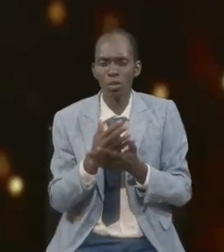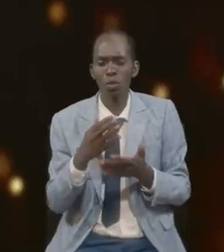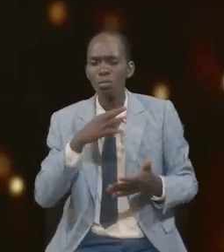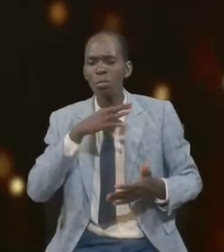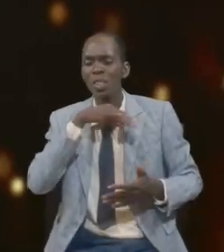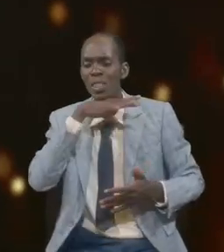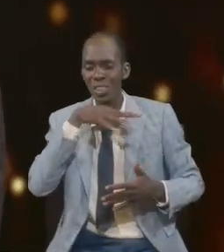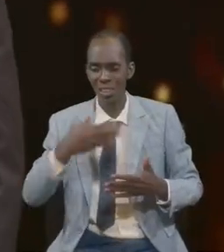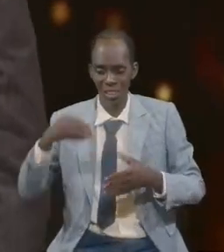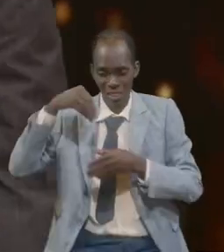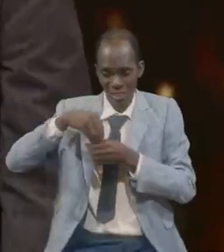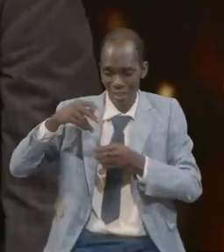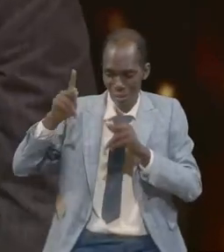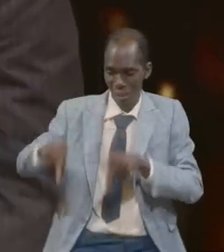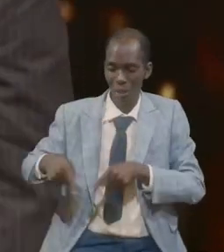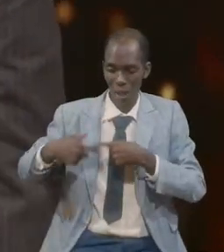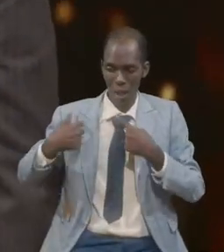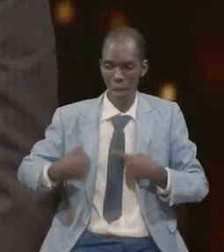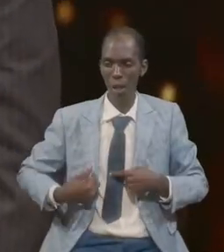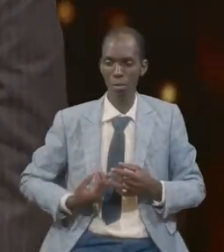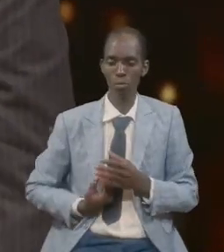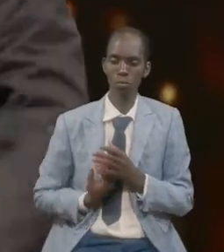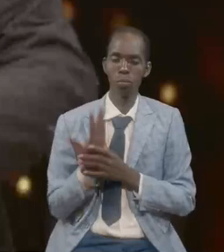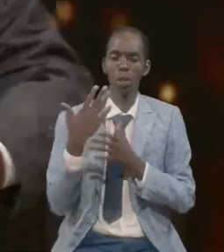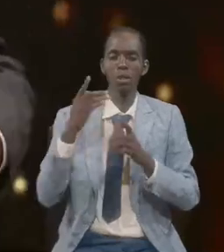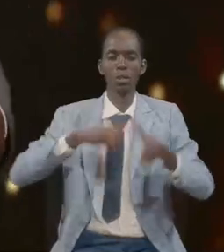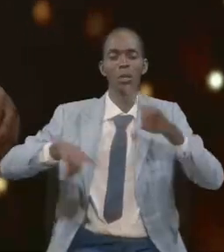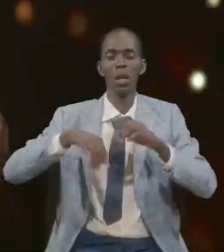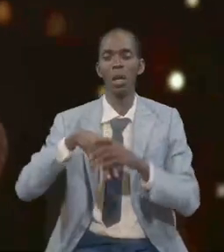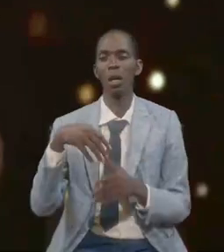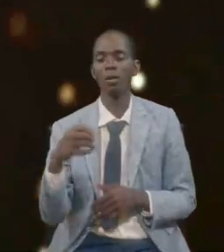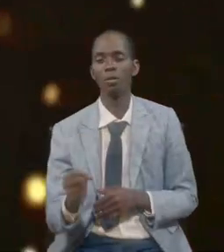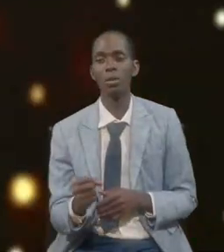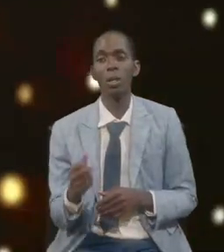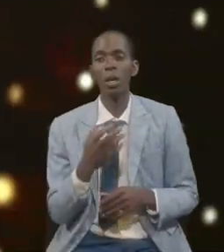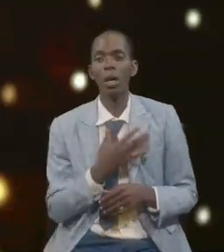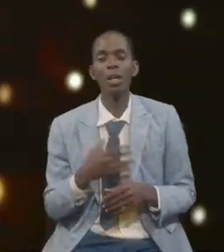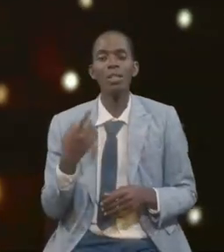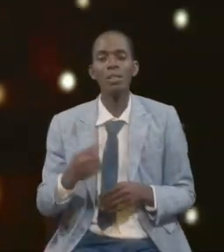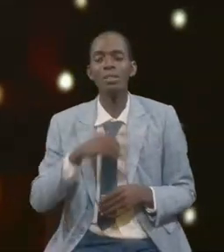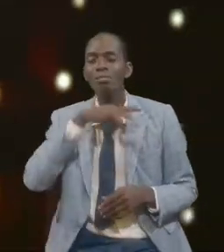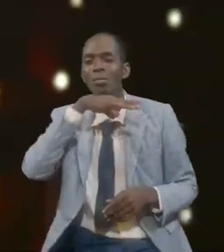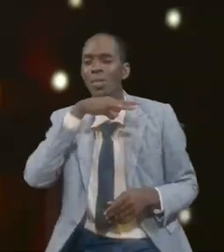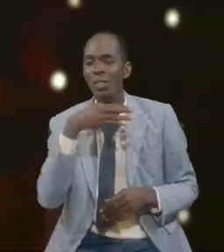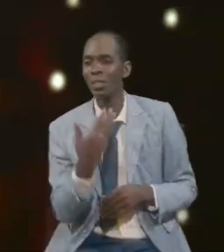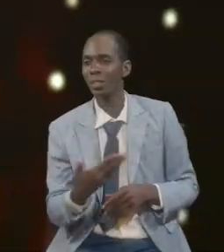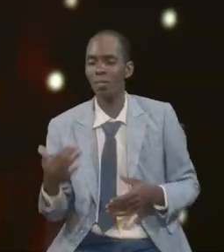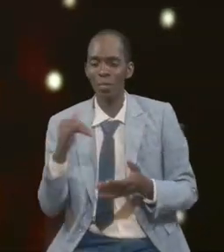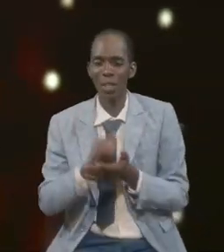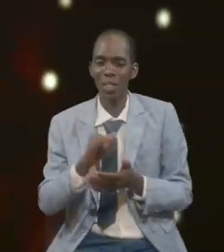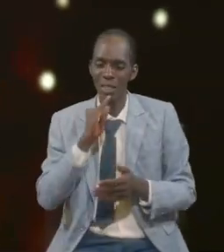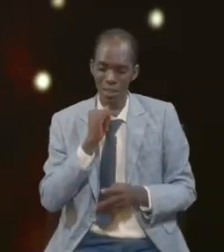incontrôlablement des choses sales de son cœur, les soupçons dans son cœur, la corruption qu'il